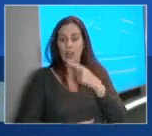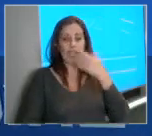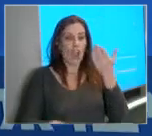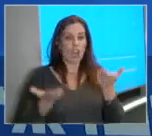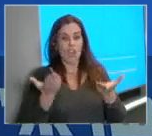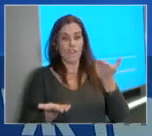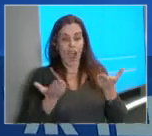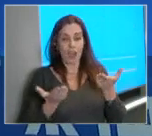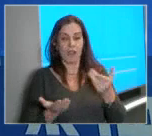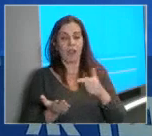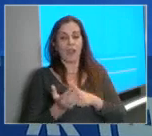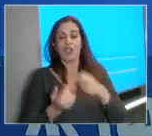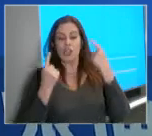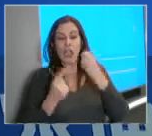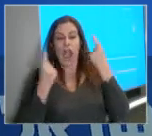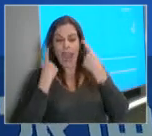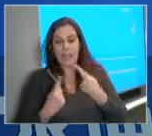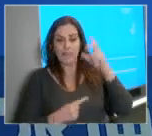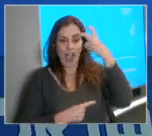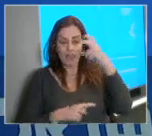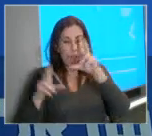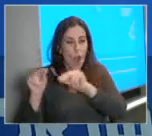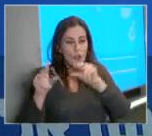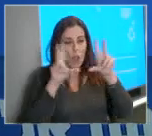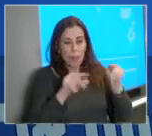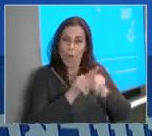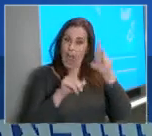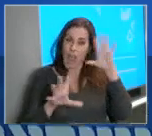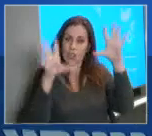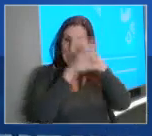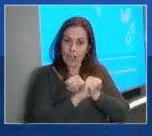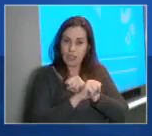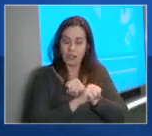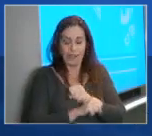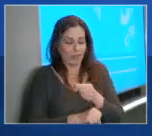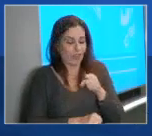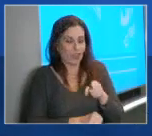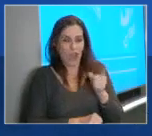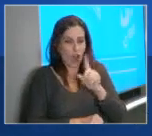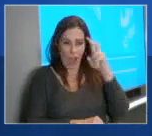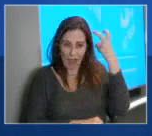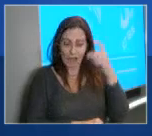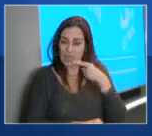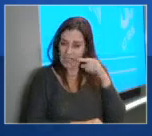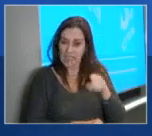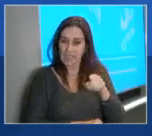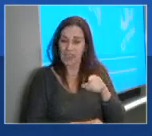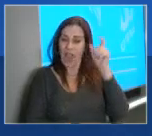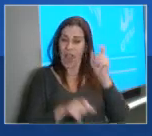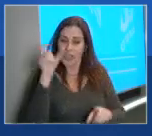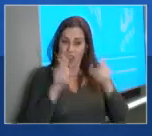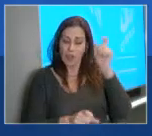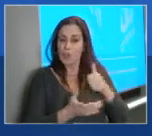השוואה שכביכול החרדים והערבים הם באותה אג'נדה, כשמדובר לא על ערבים, אלא מדובר על אותם